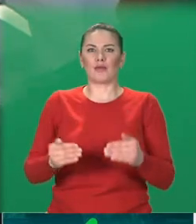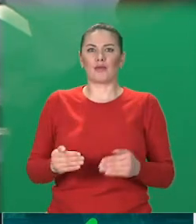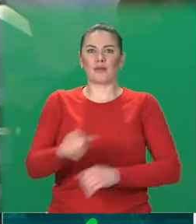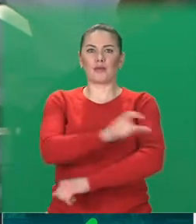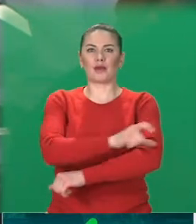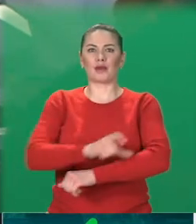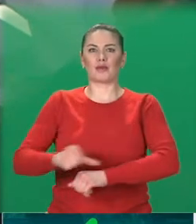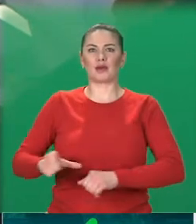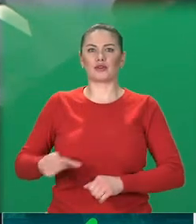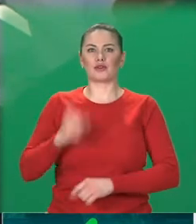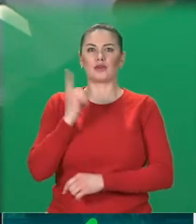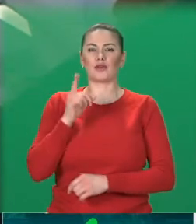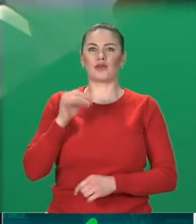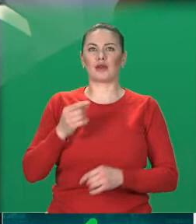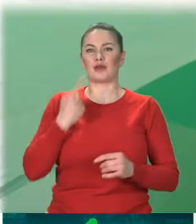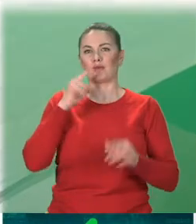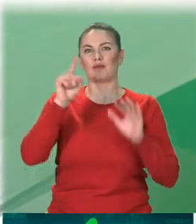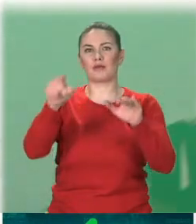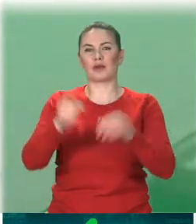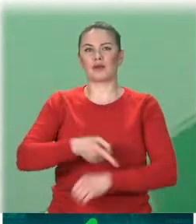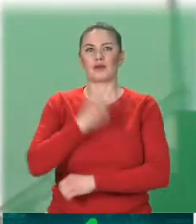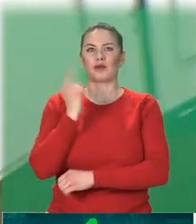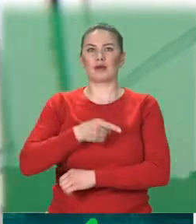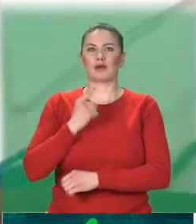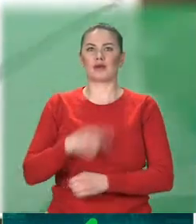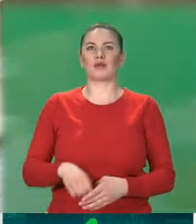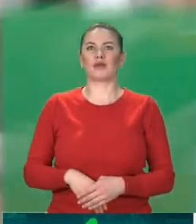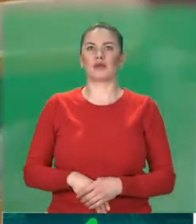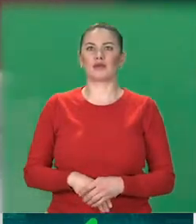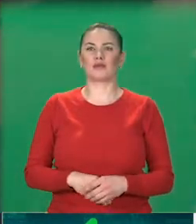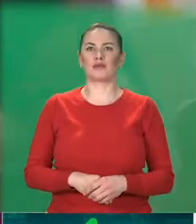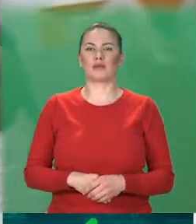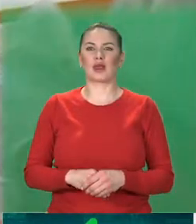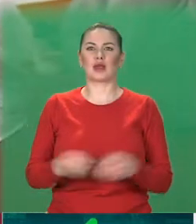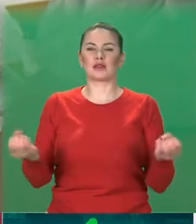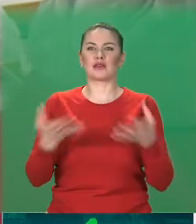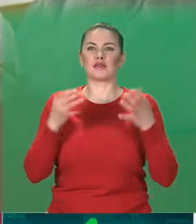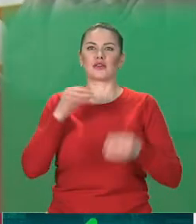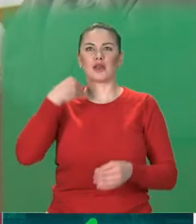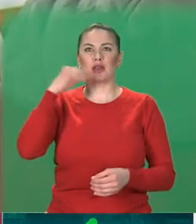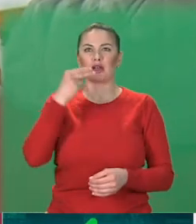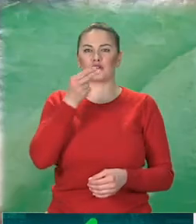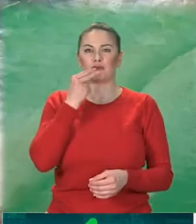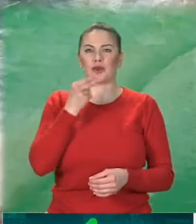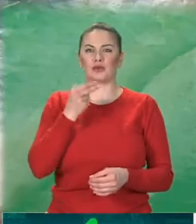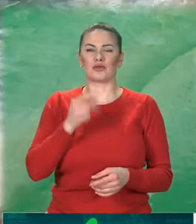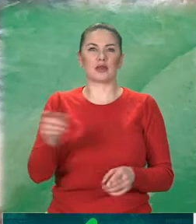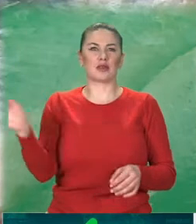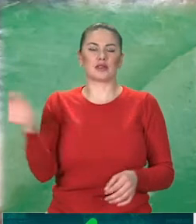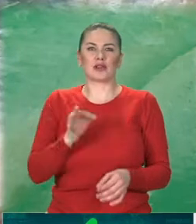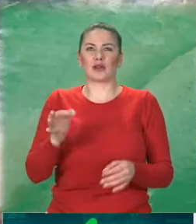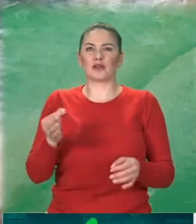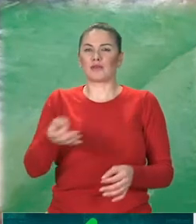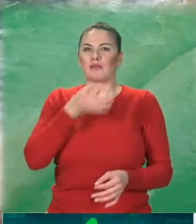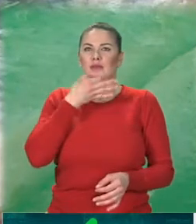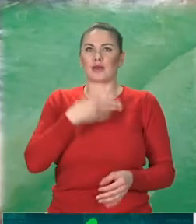камбала из Татарского пролива. Свежая и качественная продукция сразу же привлекает внимание покупателей. Возле прилавка